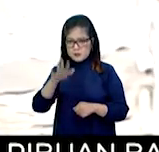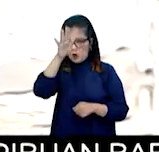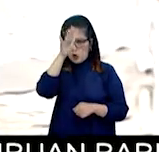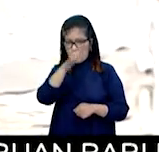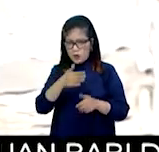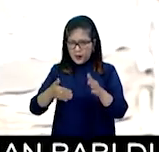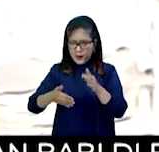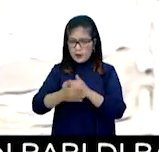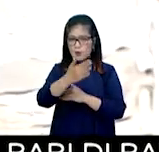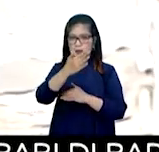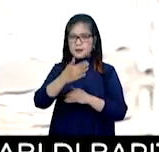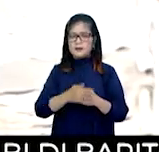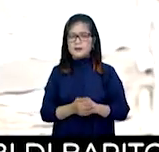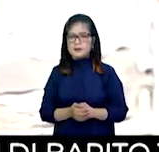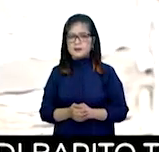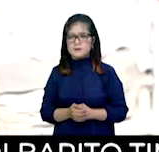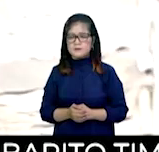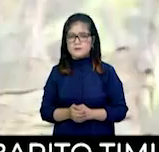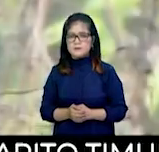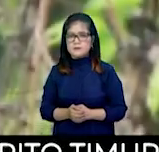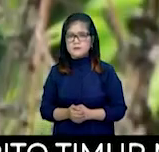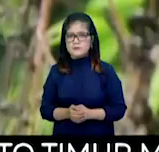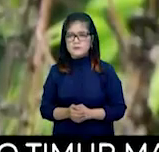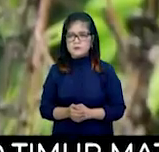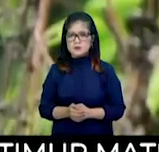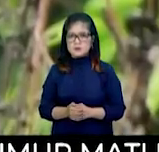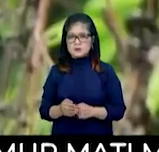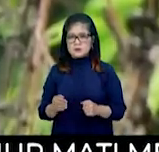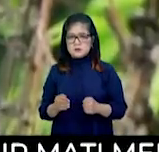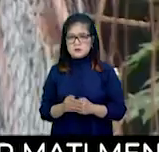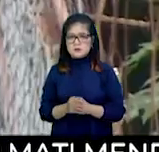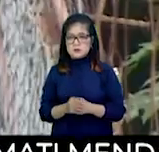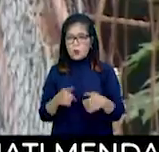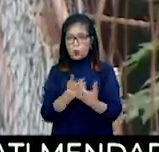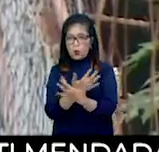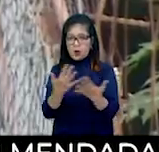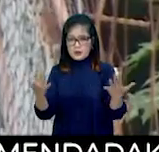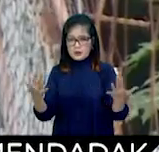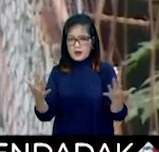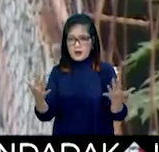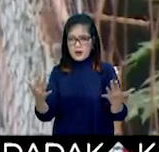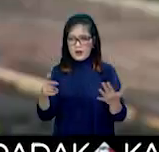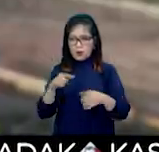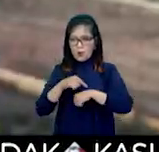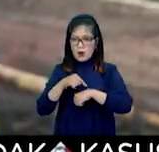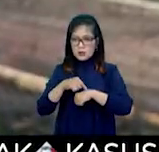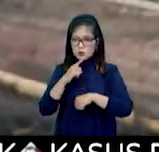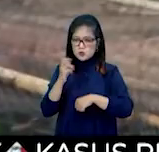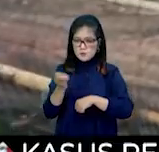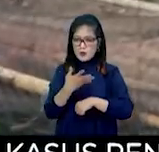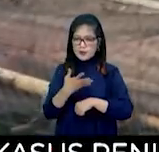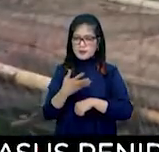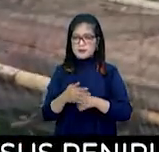yang melintas atau menyeberang menggunakan jembatan ini dikarenakan warga ini untuk mempersingkat waktu. Dan